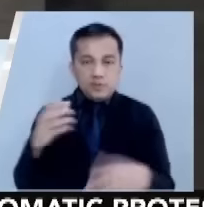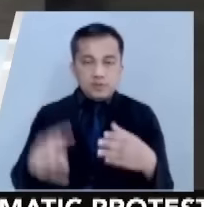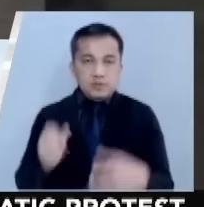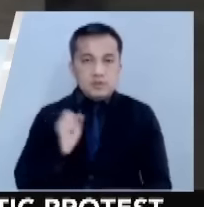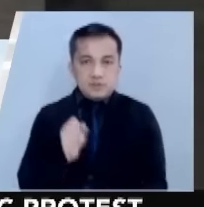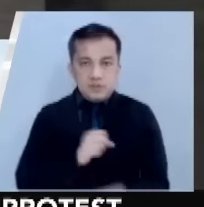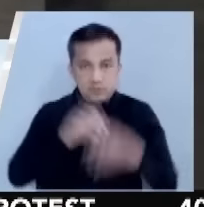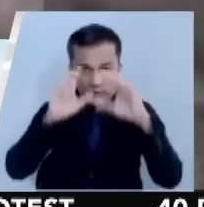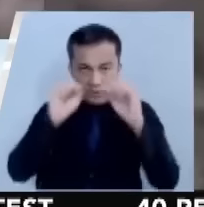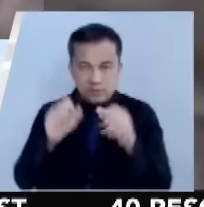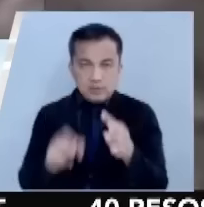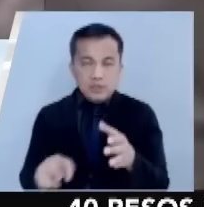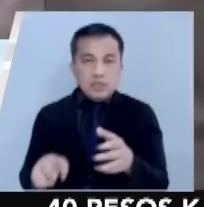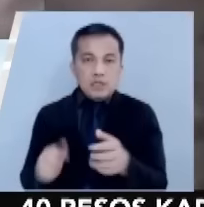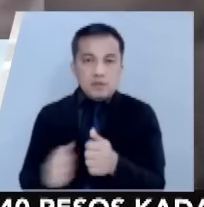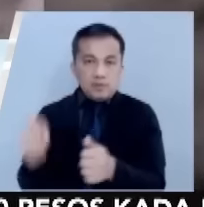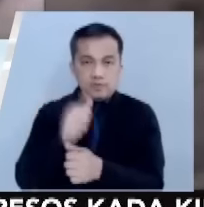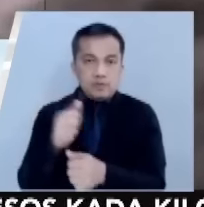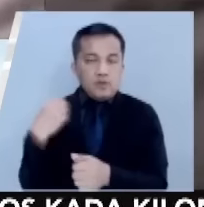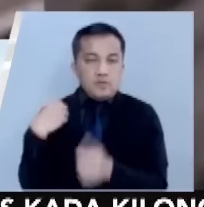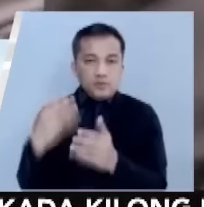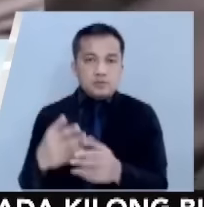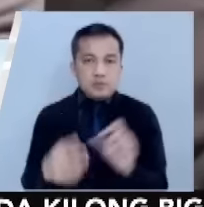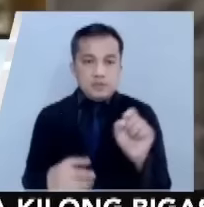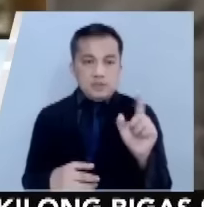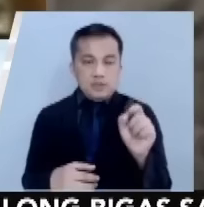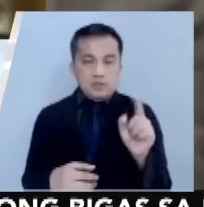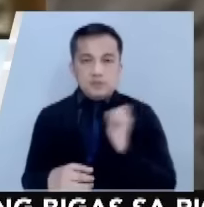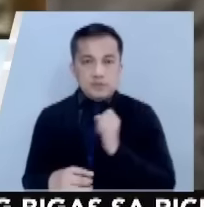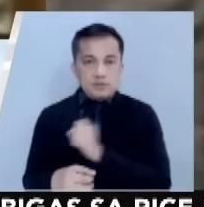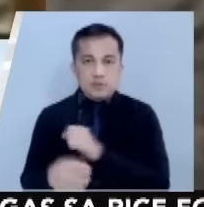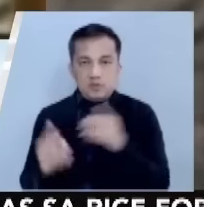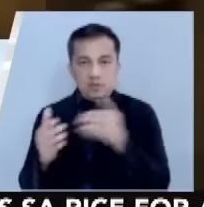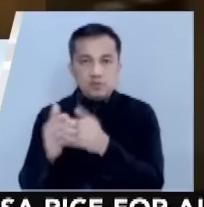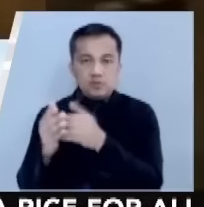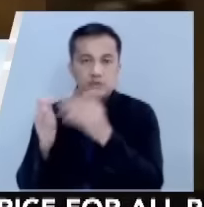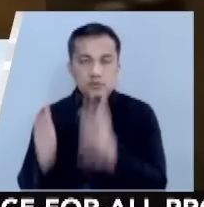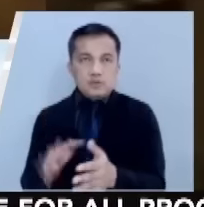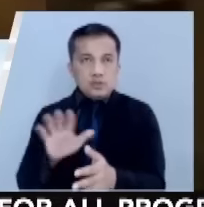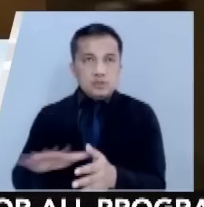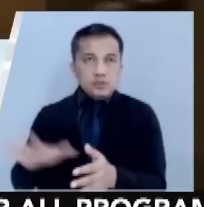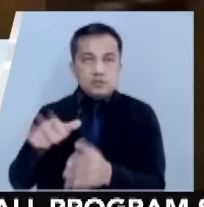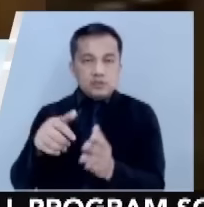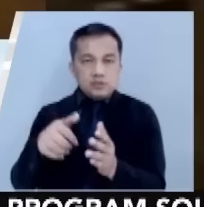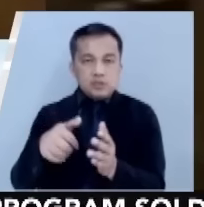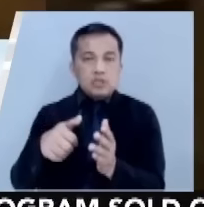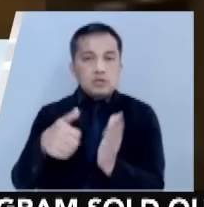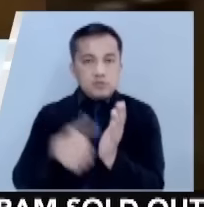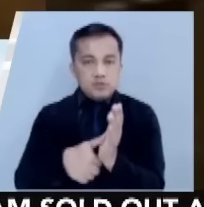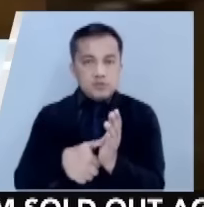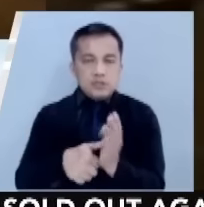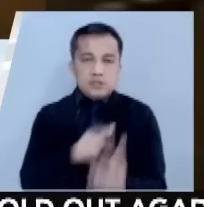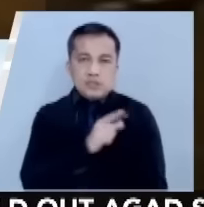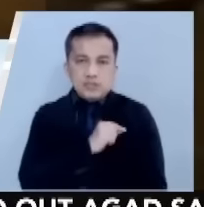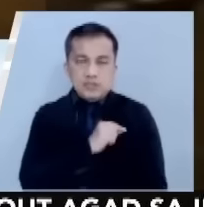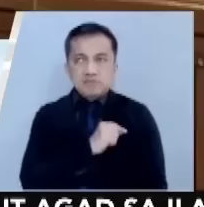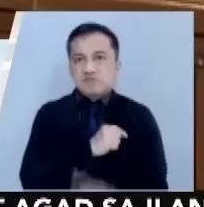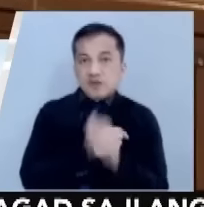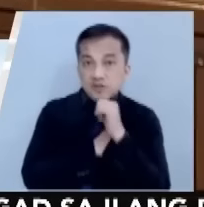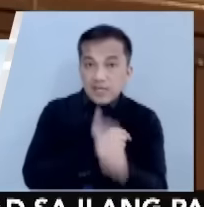presiding officer at ang 11 senador ang prosecutor. Sila ang boboto ng guilty or not guilty. Sa mga nakaraang